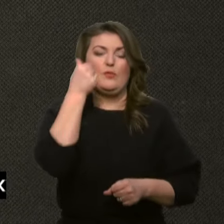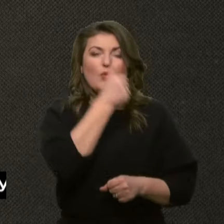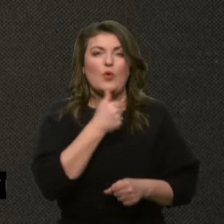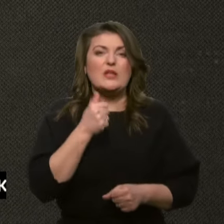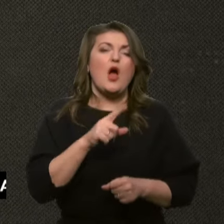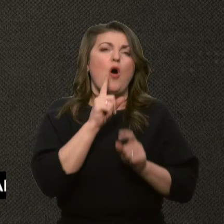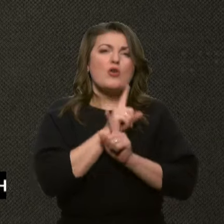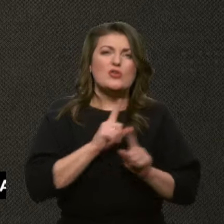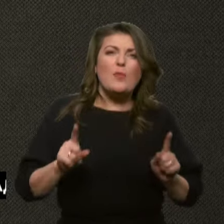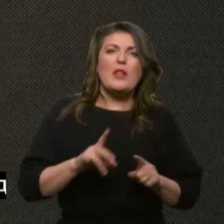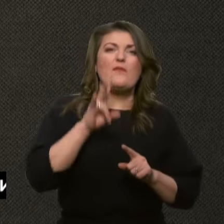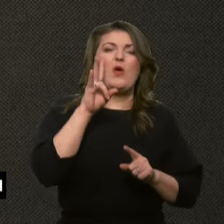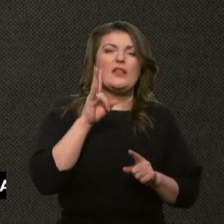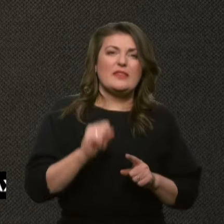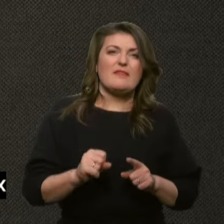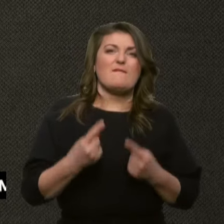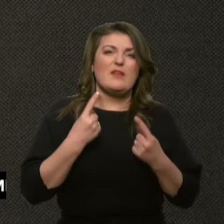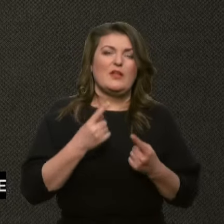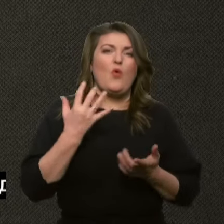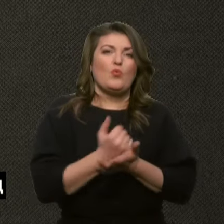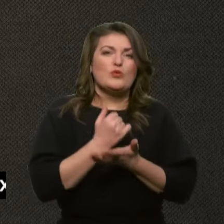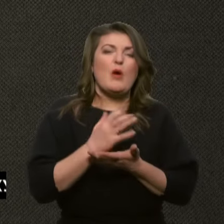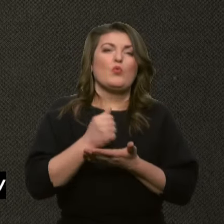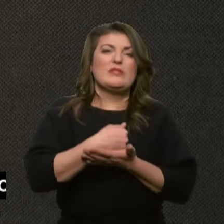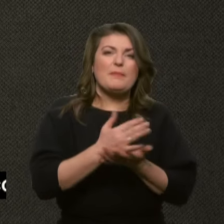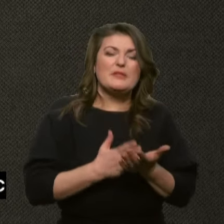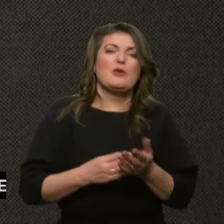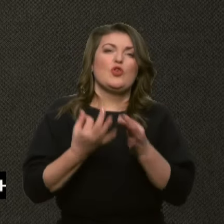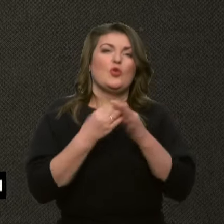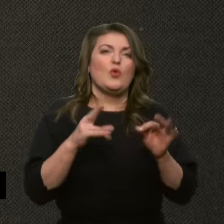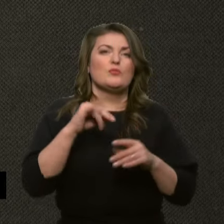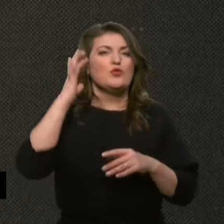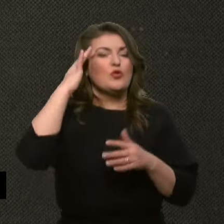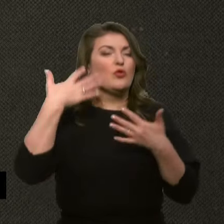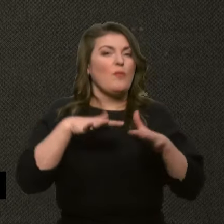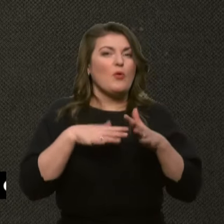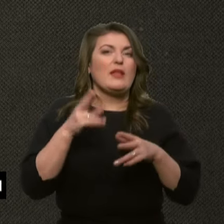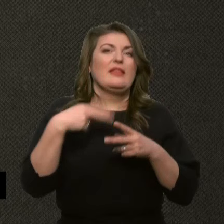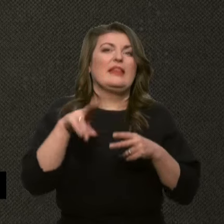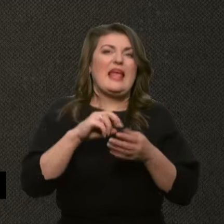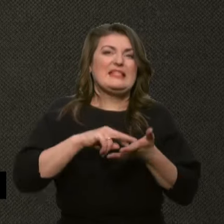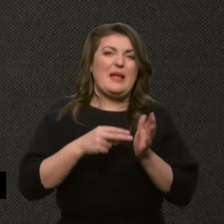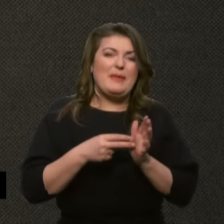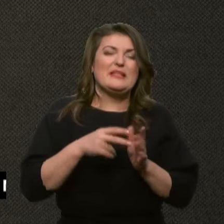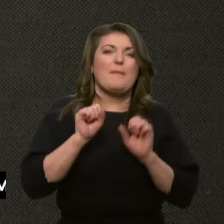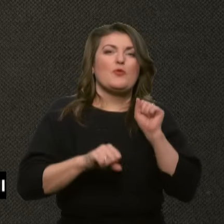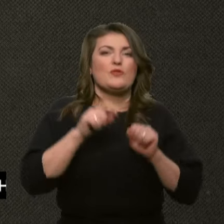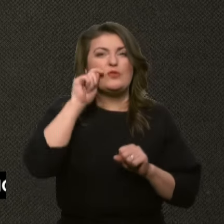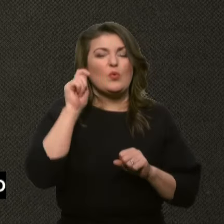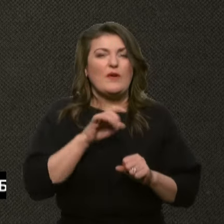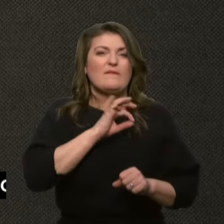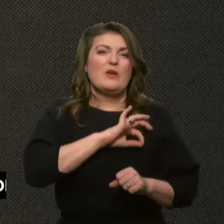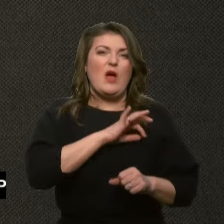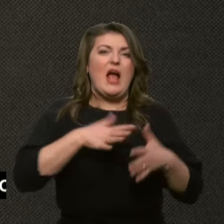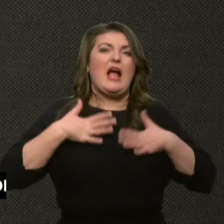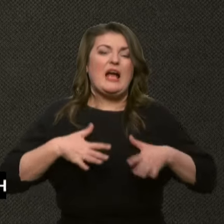році. Особливо на видатний успіх у забезпеченні доступу до Чорного моря та дестабілізації можливостей Росії